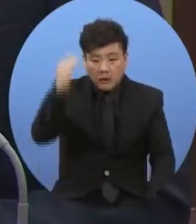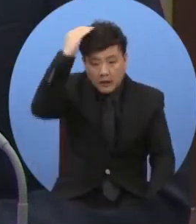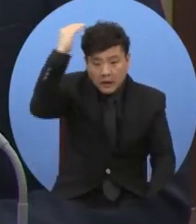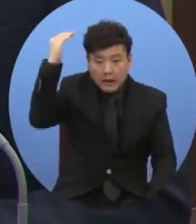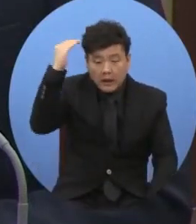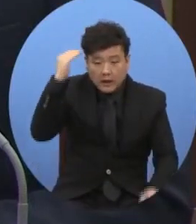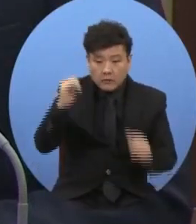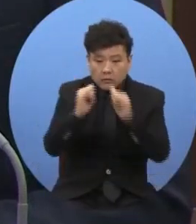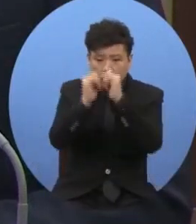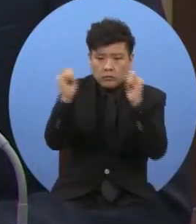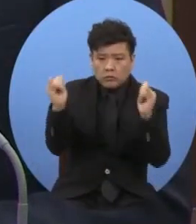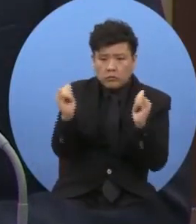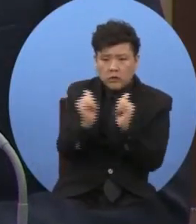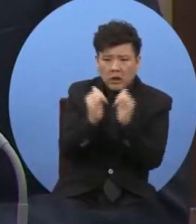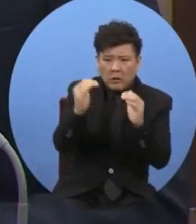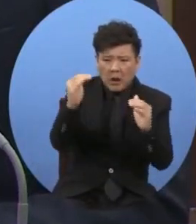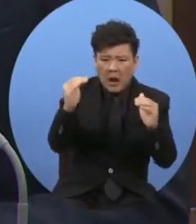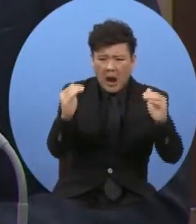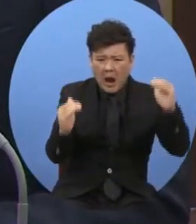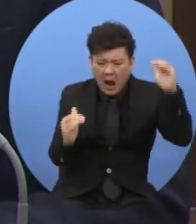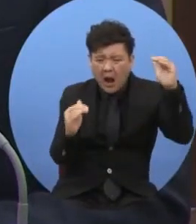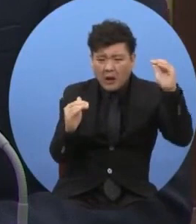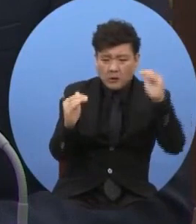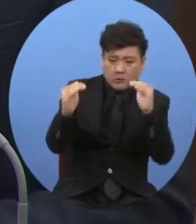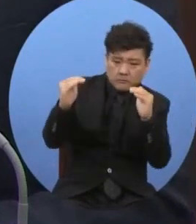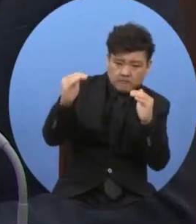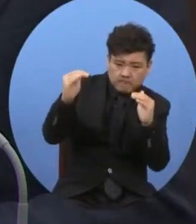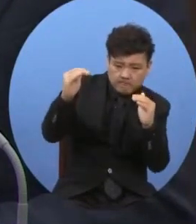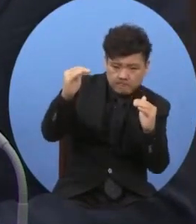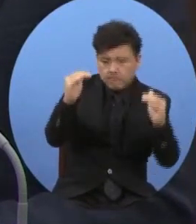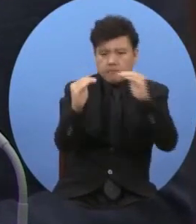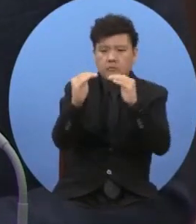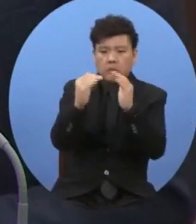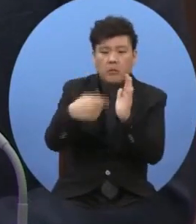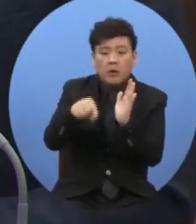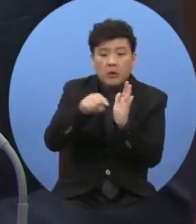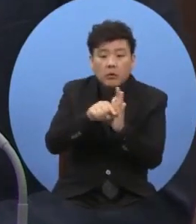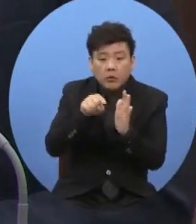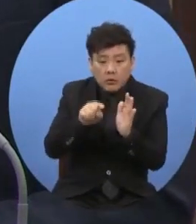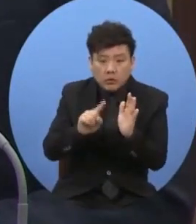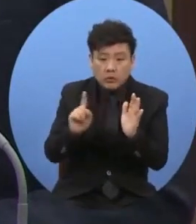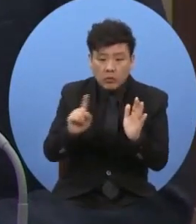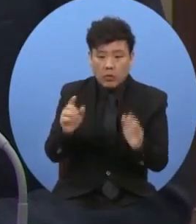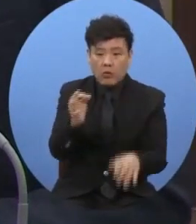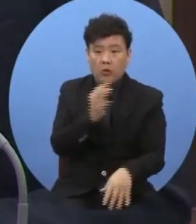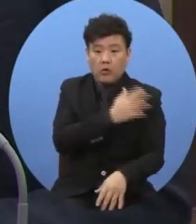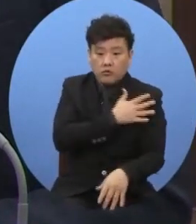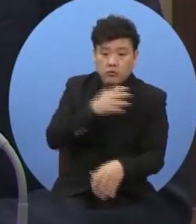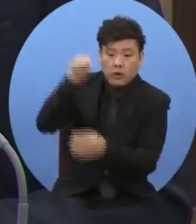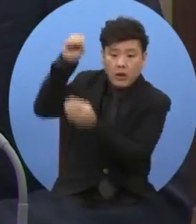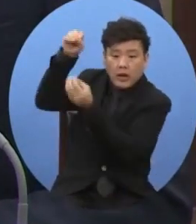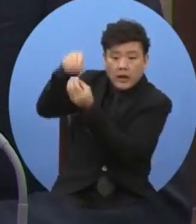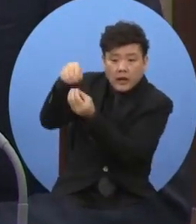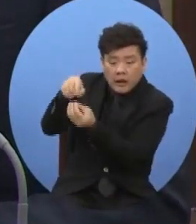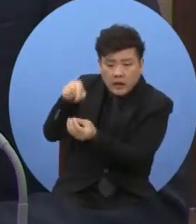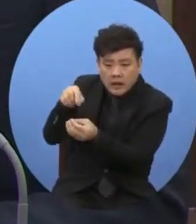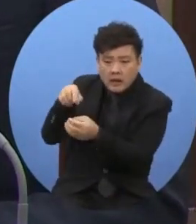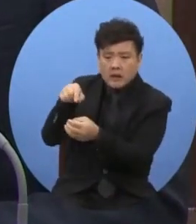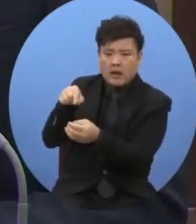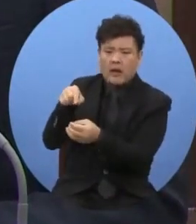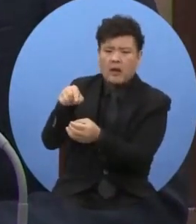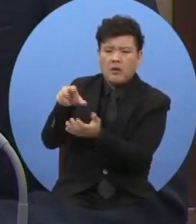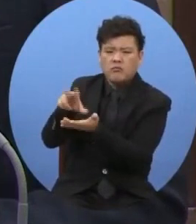어떤 양극화와 불평등을 진짜로 해소하기 위해서는 세대가 아니라 부의 대물림 같은 세습이 문제다라는 뭐 의견도 나오고